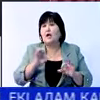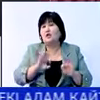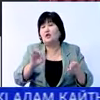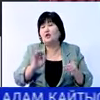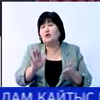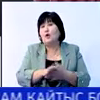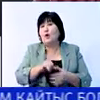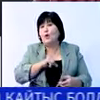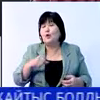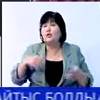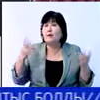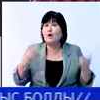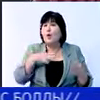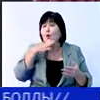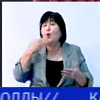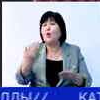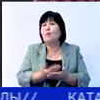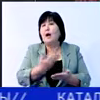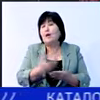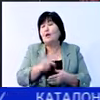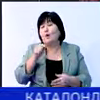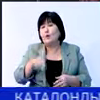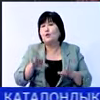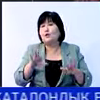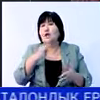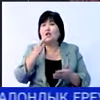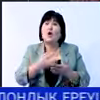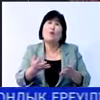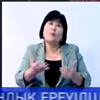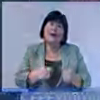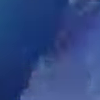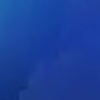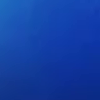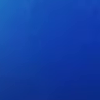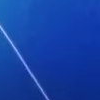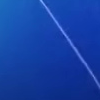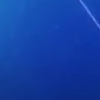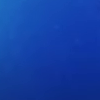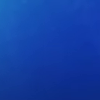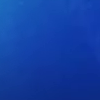Енді сол өзіме керекті көп ақпараттарға осы жерден жауап ала алдым.